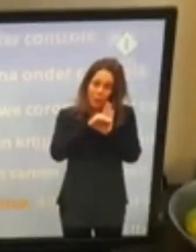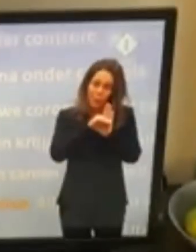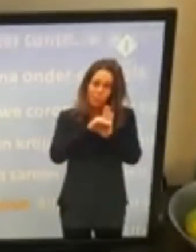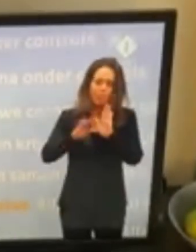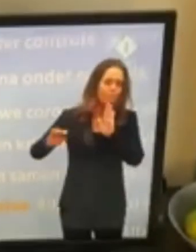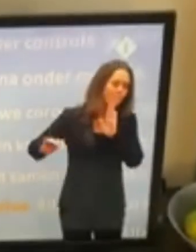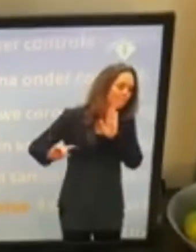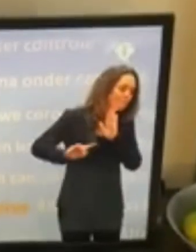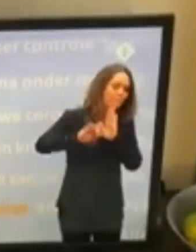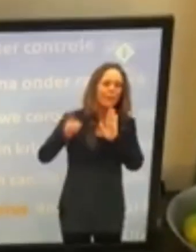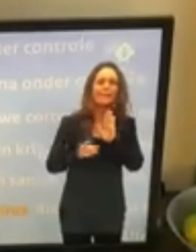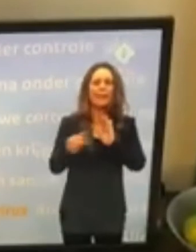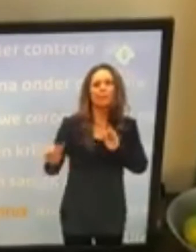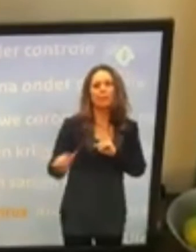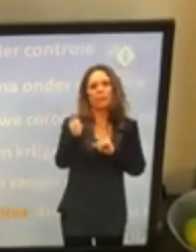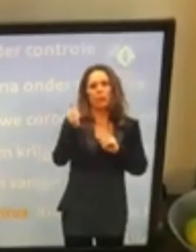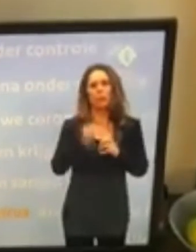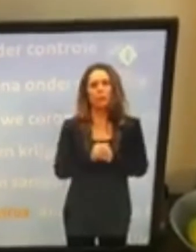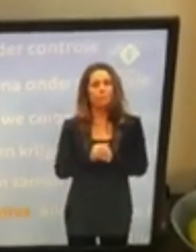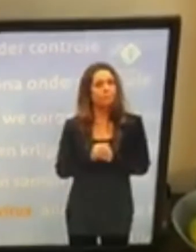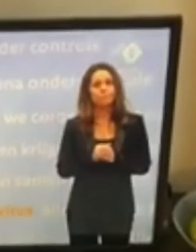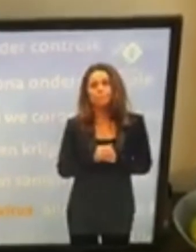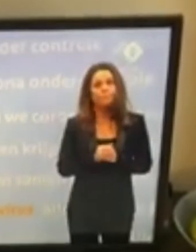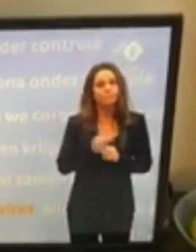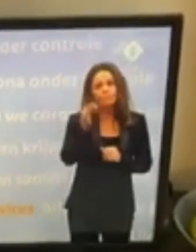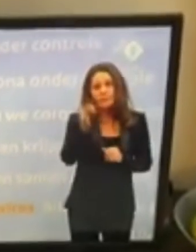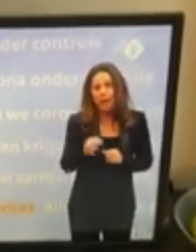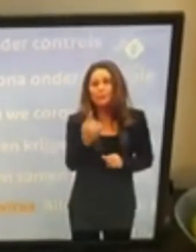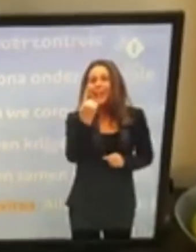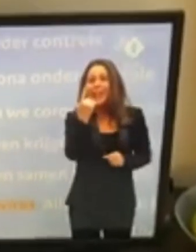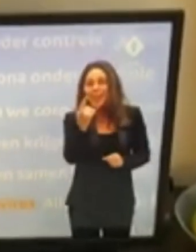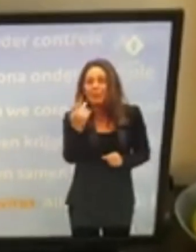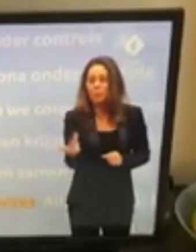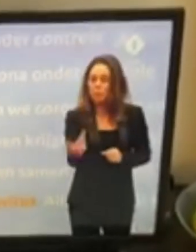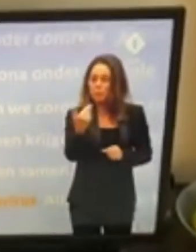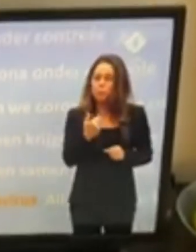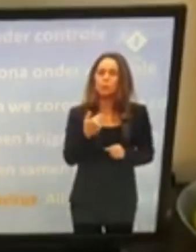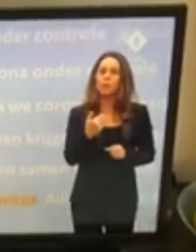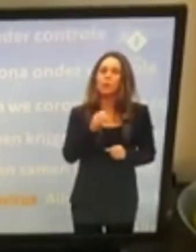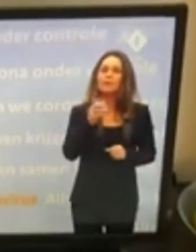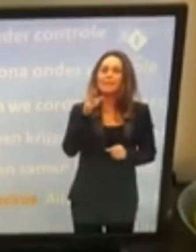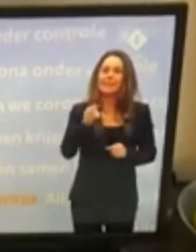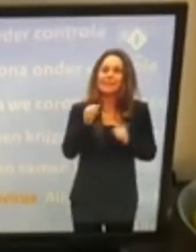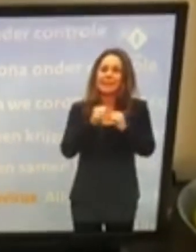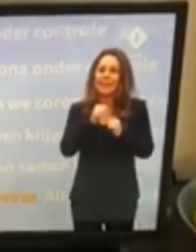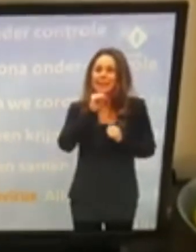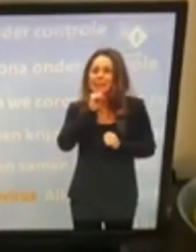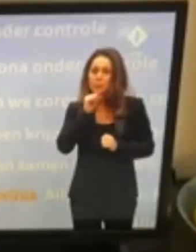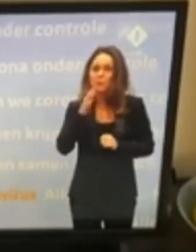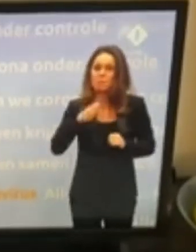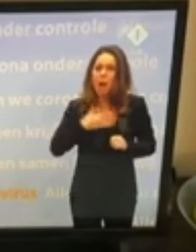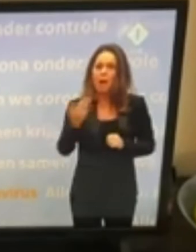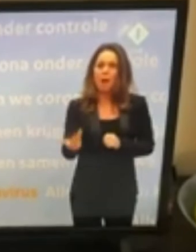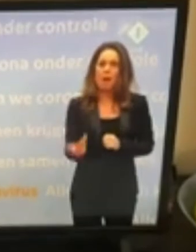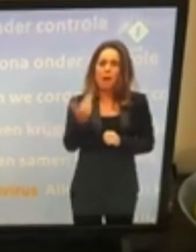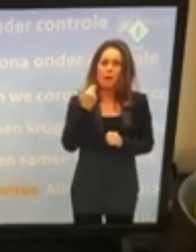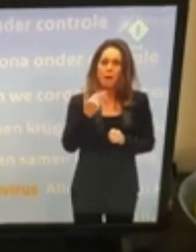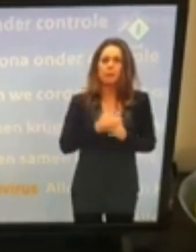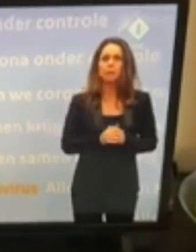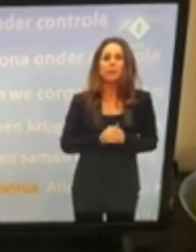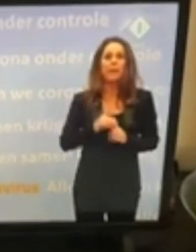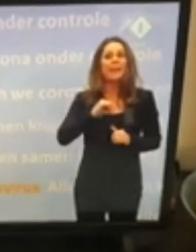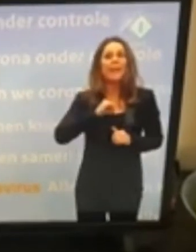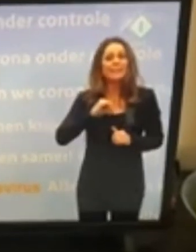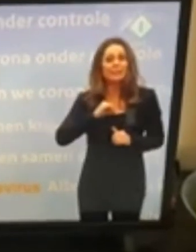in. Dus ontvang thuis niet meer dan 1 bezoeker van 13 jaar of ouder. En ga ook zelf bij niet meer